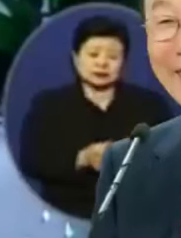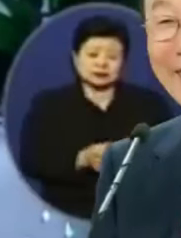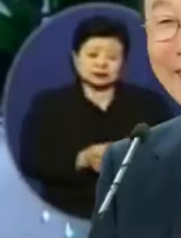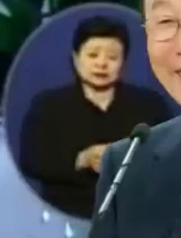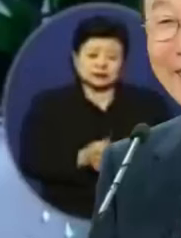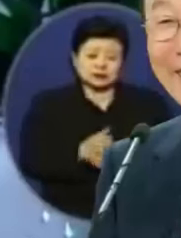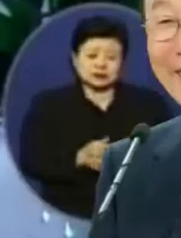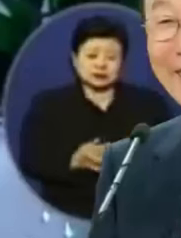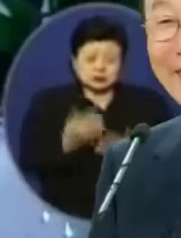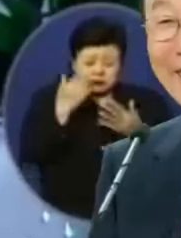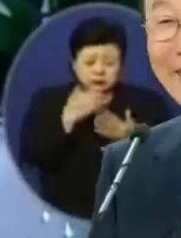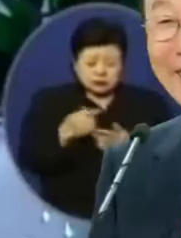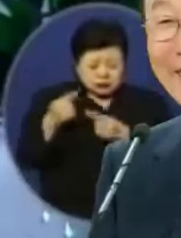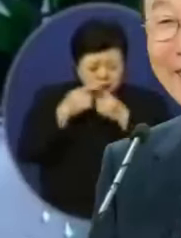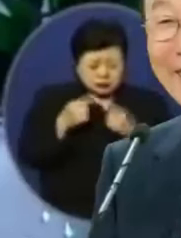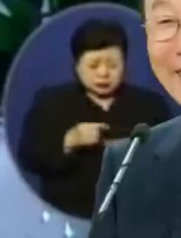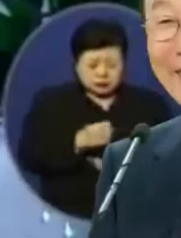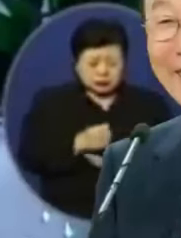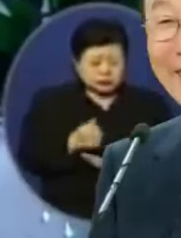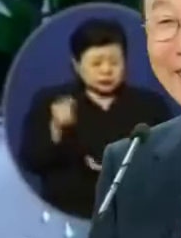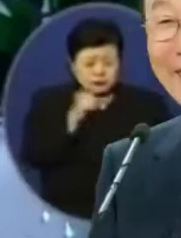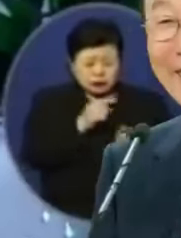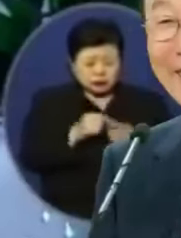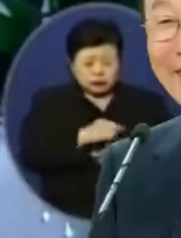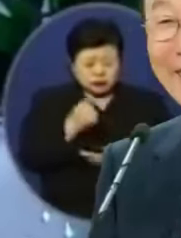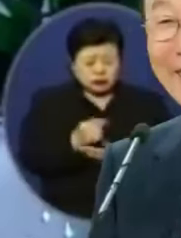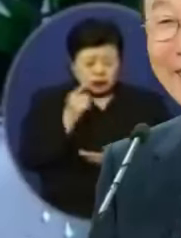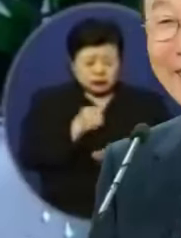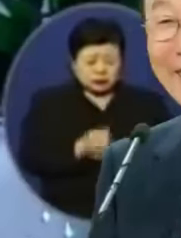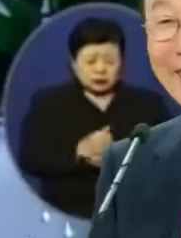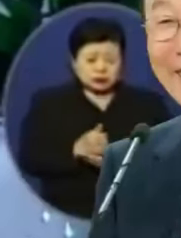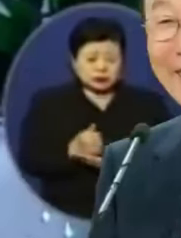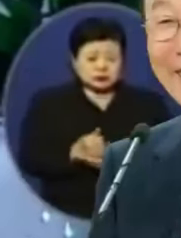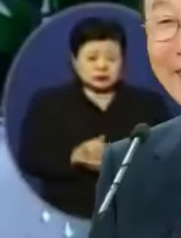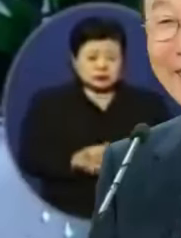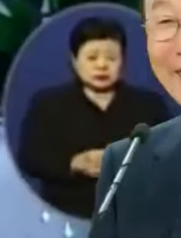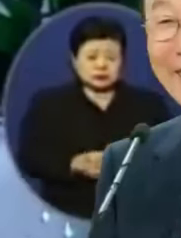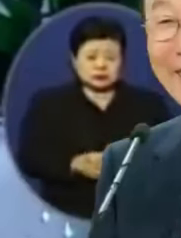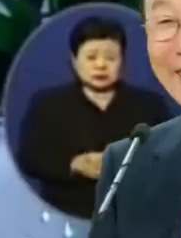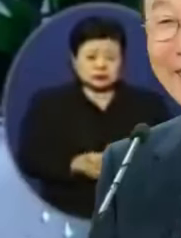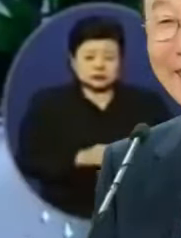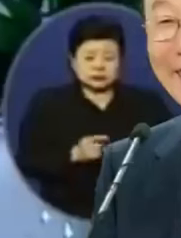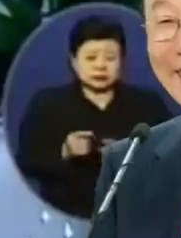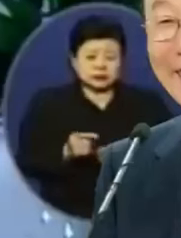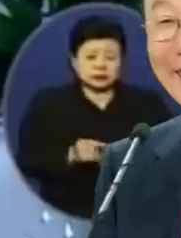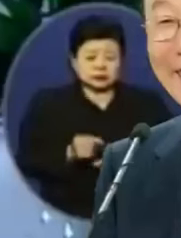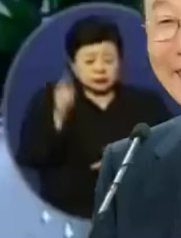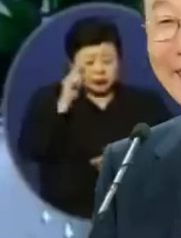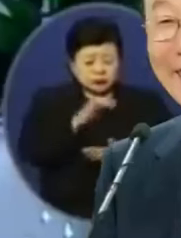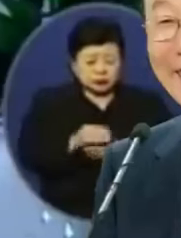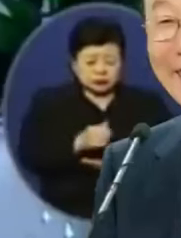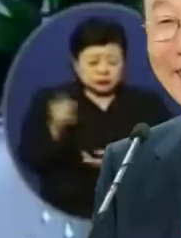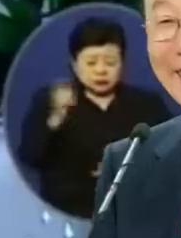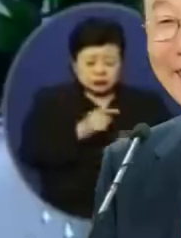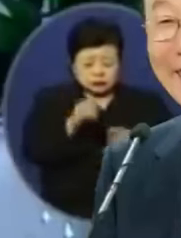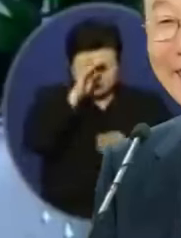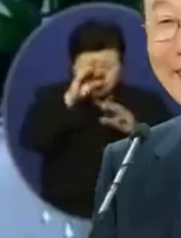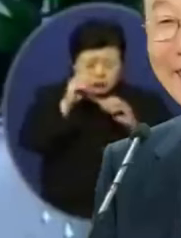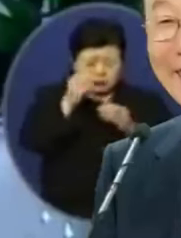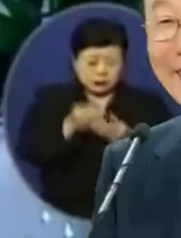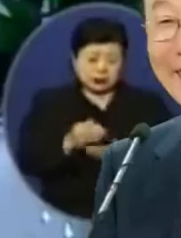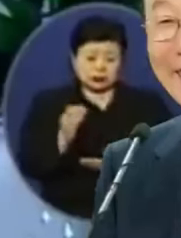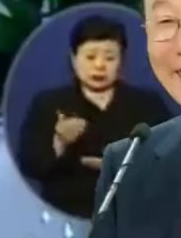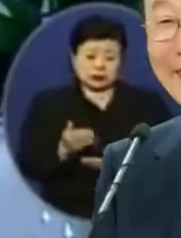저가 찔리면 우리 허물을 인하며 저가 상하면 우리 죄악을 인하며라. 저가 징계를 받으면 우리가 평화를 누리고 저가 채찍에 맞으므로 우리가 나음을